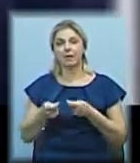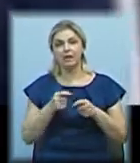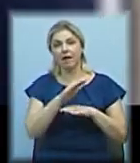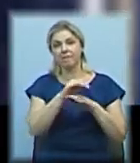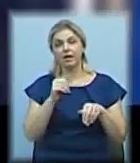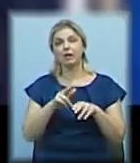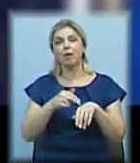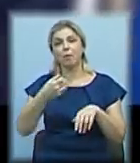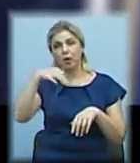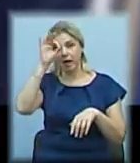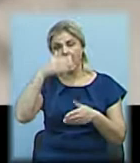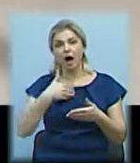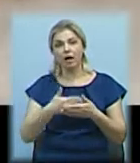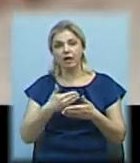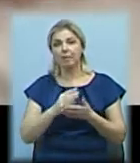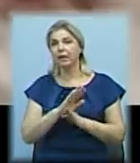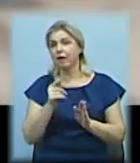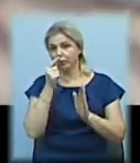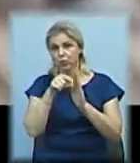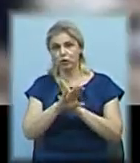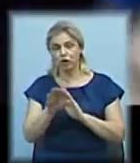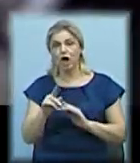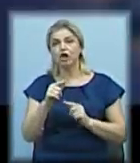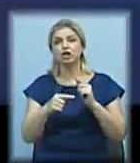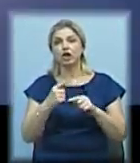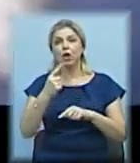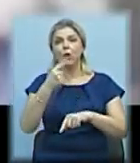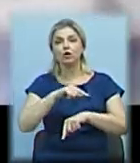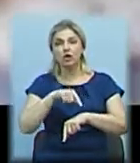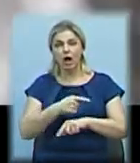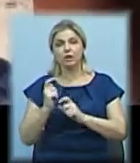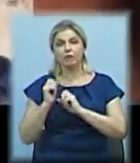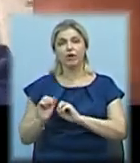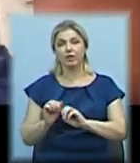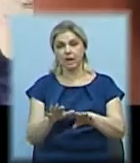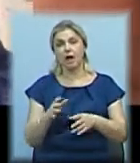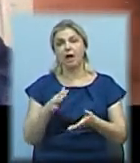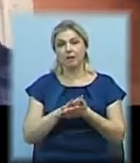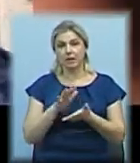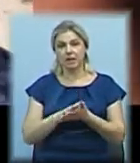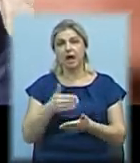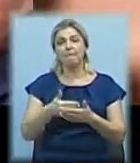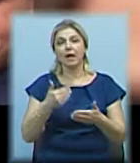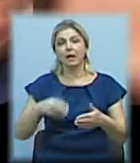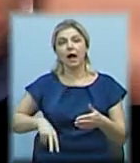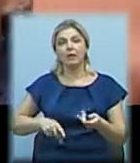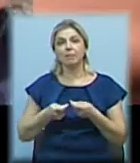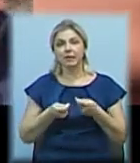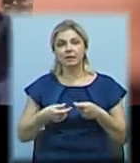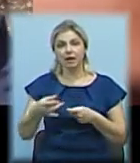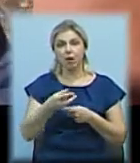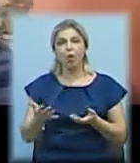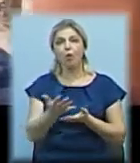поліцію. Активісти не пручалися. За годину після вивантаження сміття територію адміністрації Інгульського району прибрали